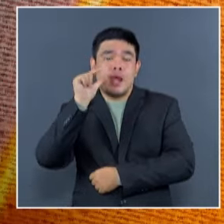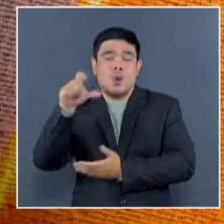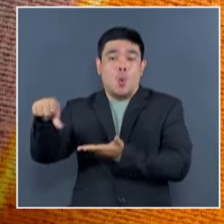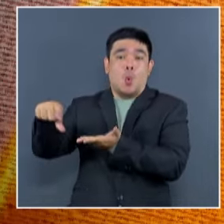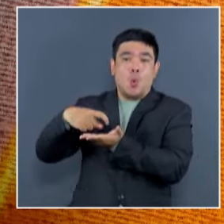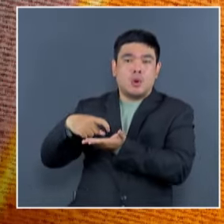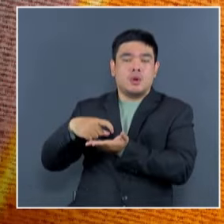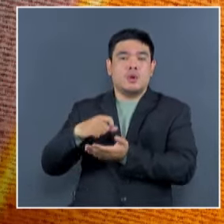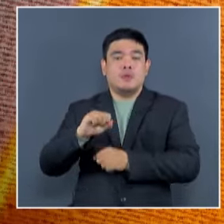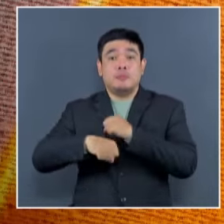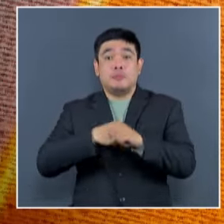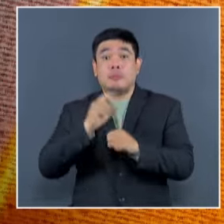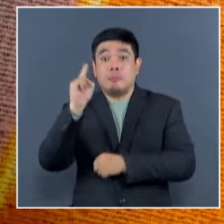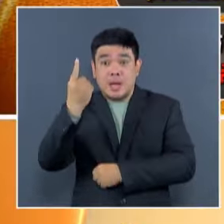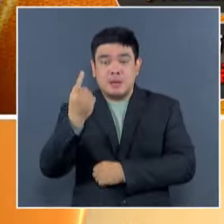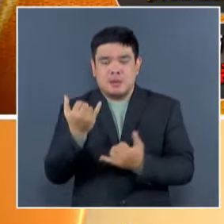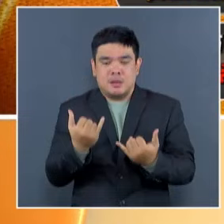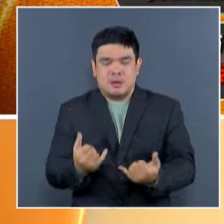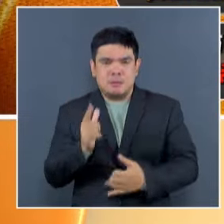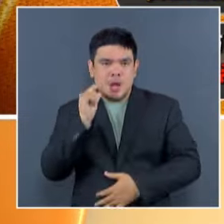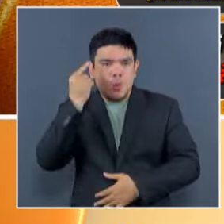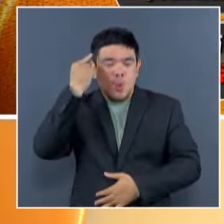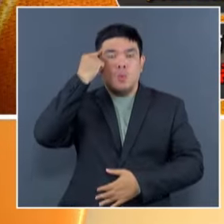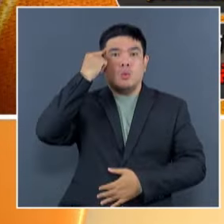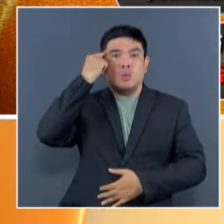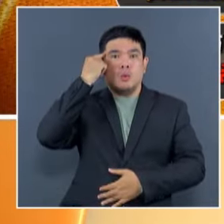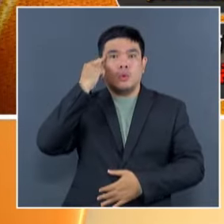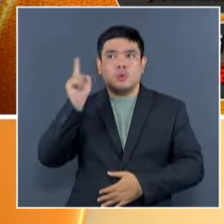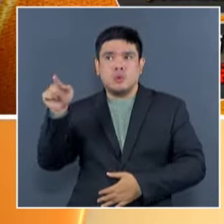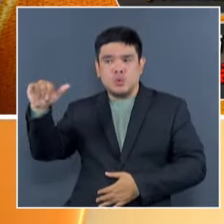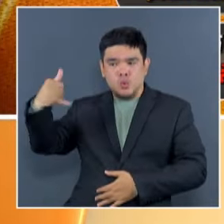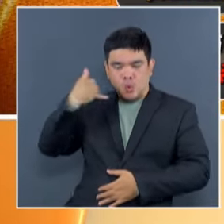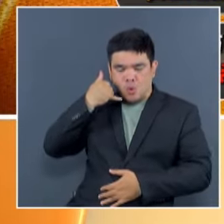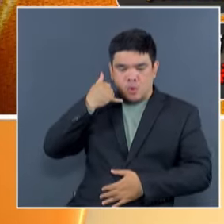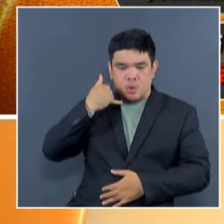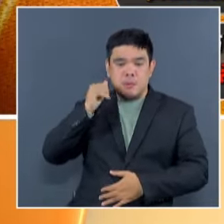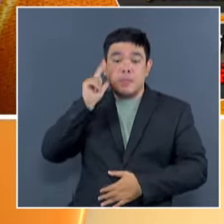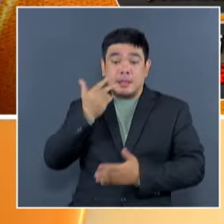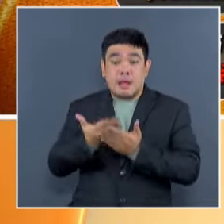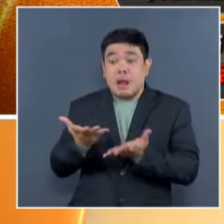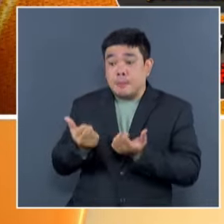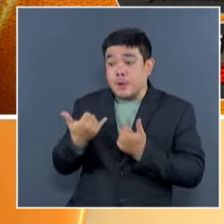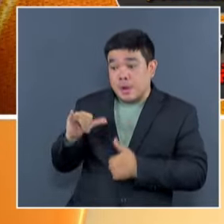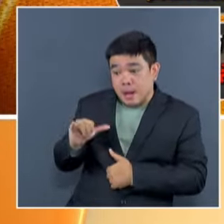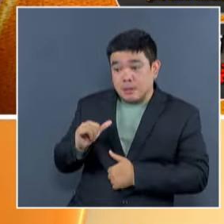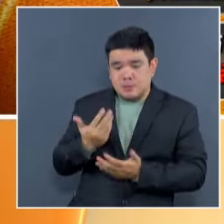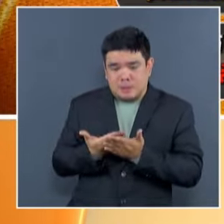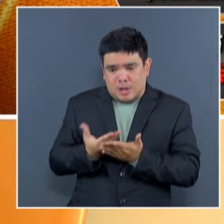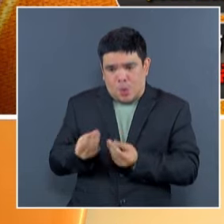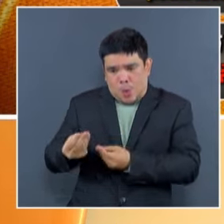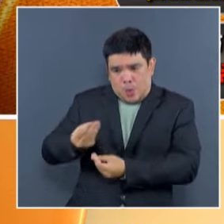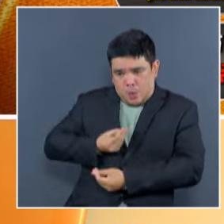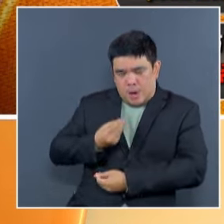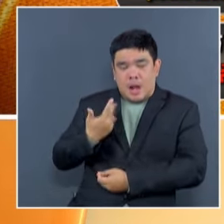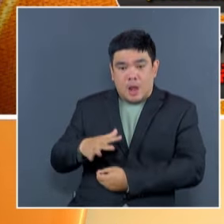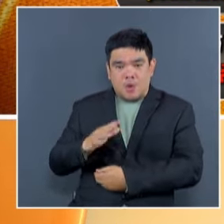แม่เนี่ยมันปีใหม่แล้วอ่ะแล้วปรากฏคุณแม่รู้ว่าไงรู้ไหมฮะลูกปอโทรมาบอกว่าคุณแม่ได้เงินหรือยังครับผมโอนเงินไปให้คุณแม่แล้